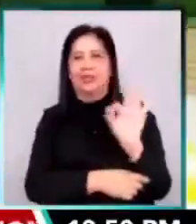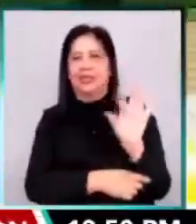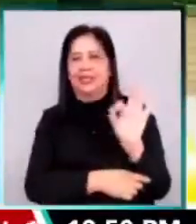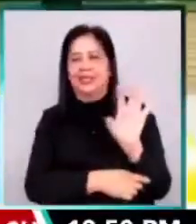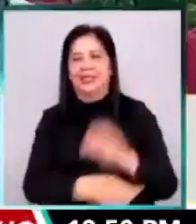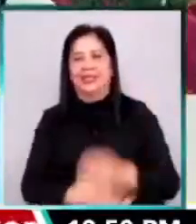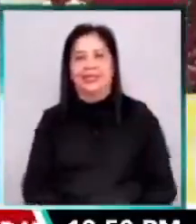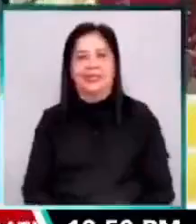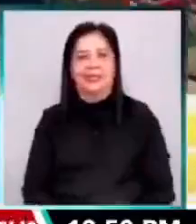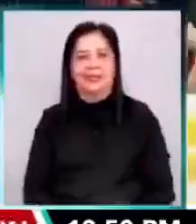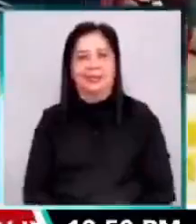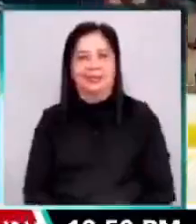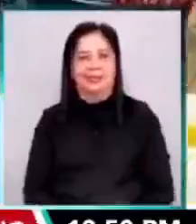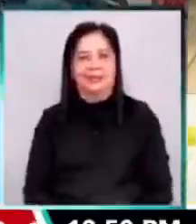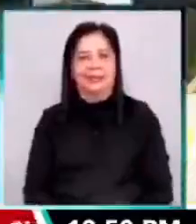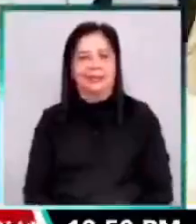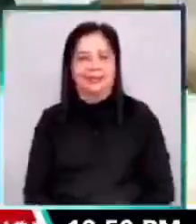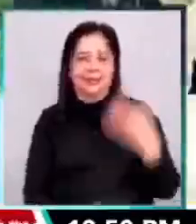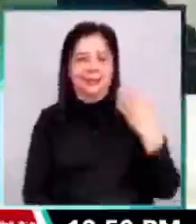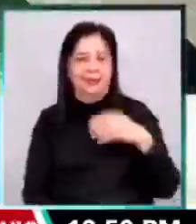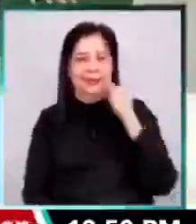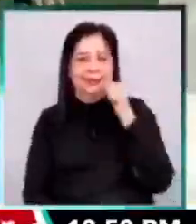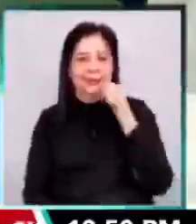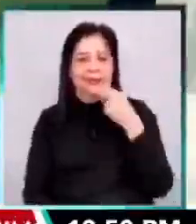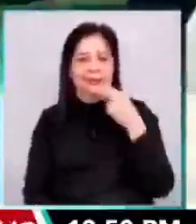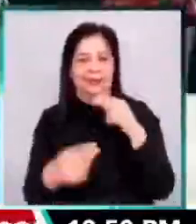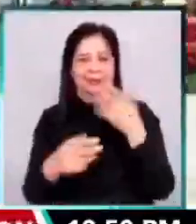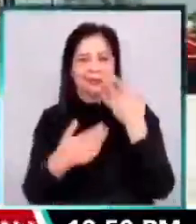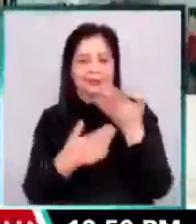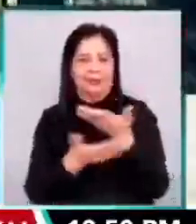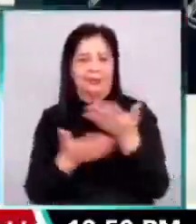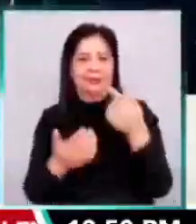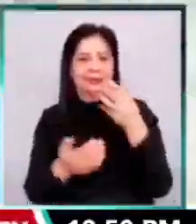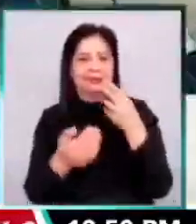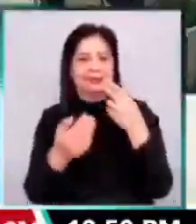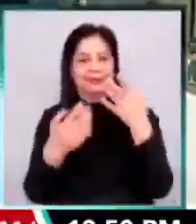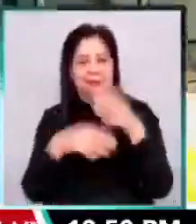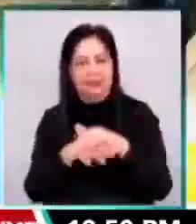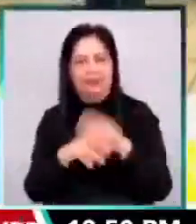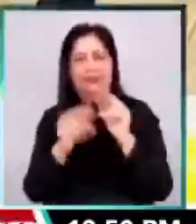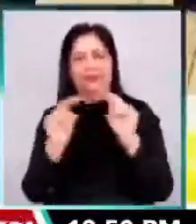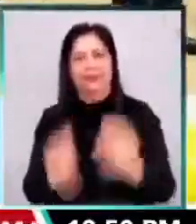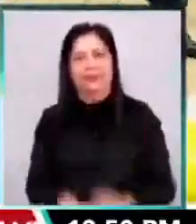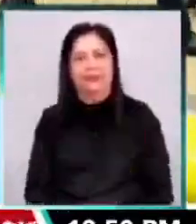Aubrey Carampel, nagbabalita para sa GMA Integrated News.